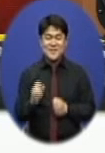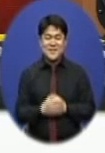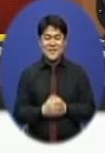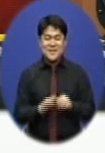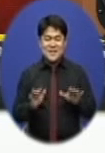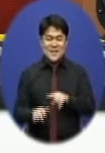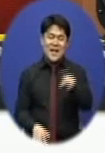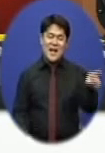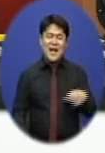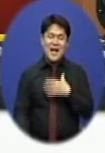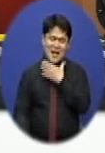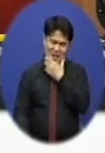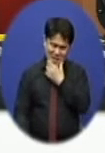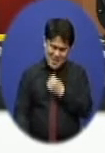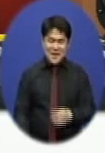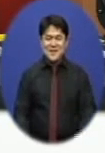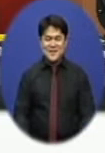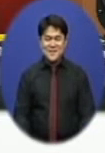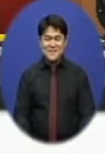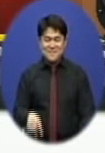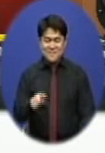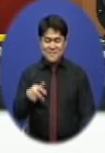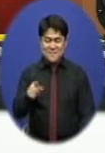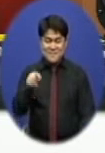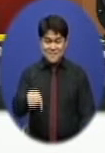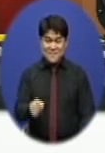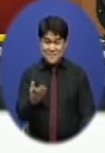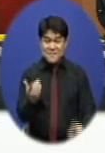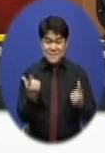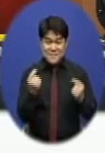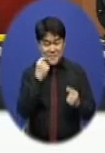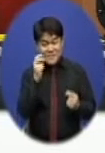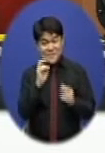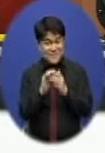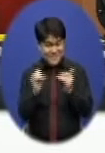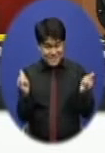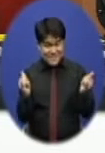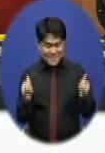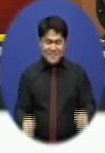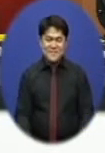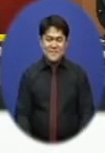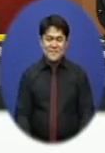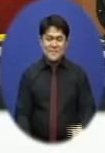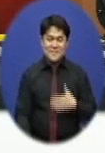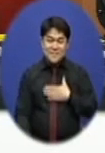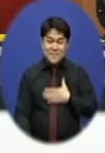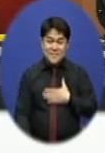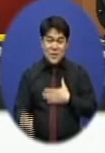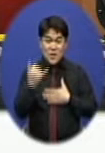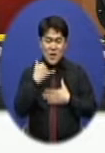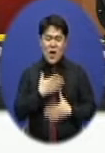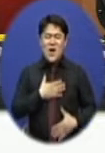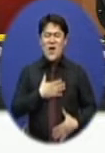행복하고 네. 그 서정우 씨 같은 그 인기 가수 예. 인기 가수가 저한테